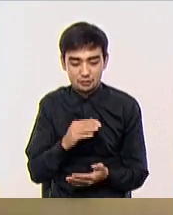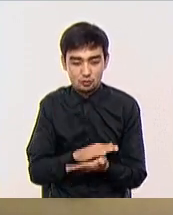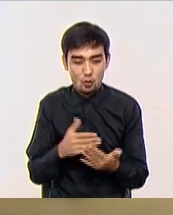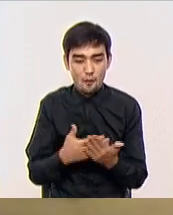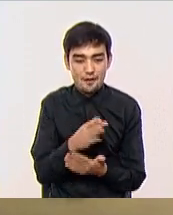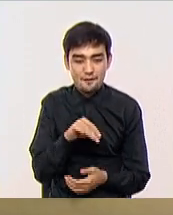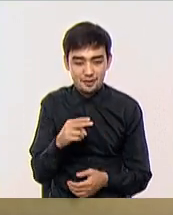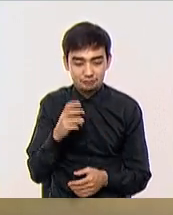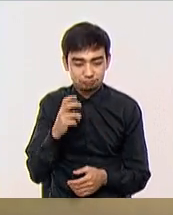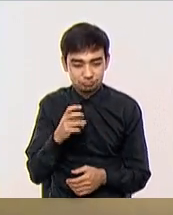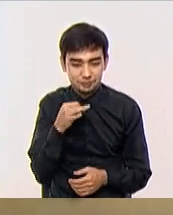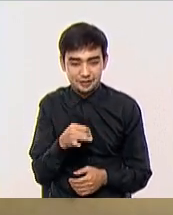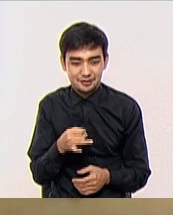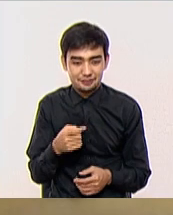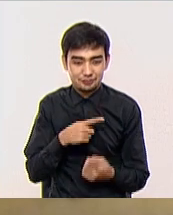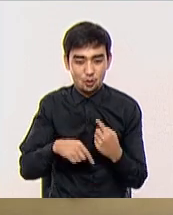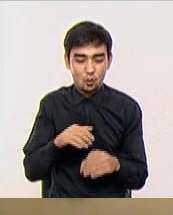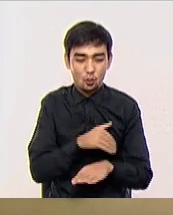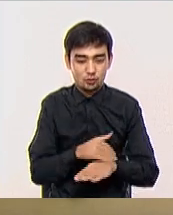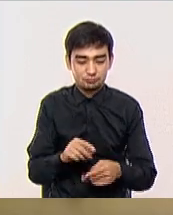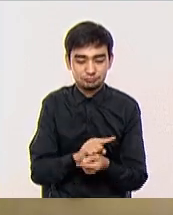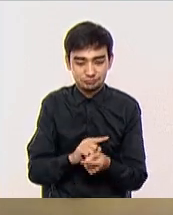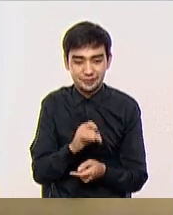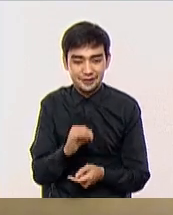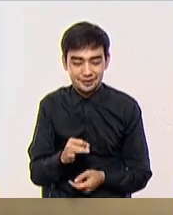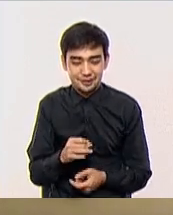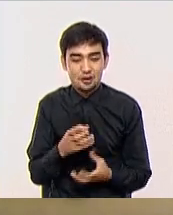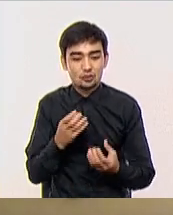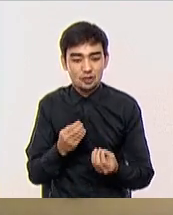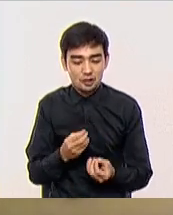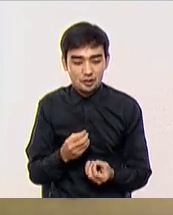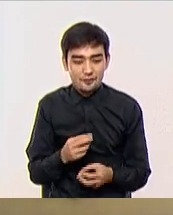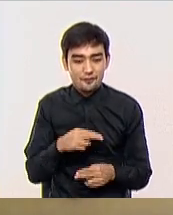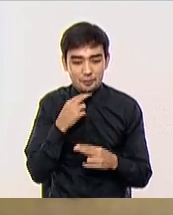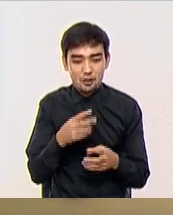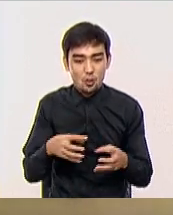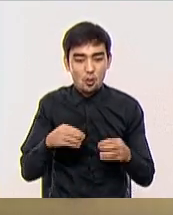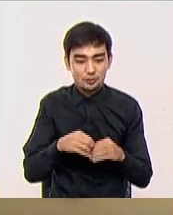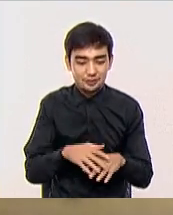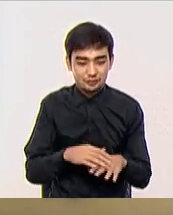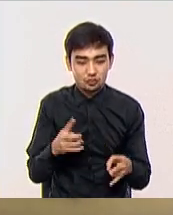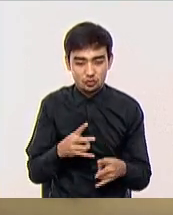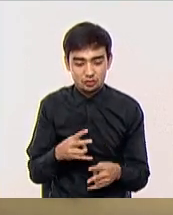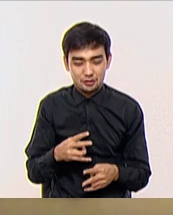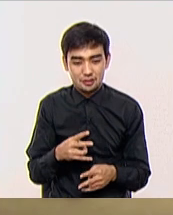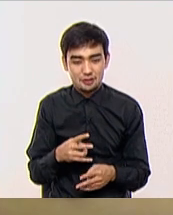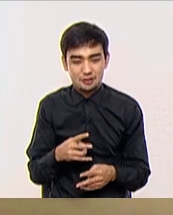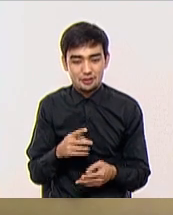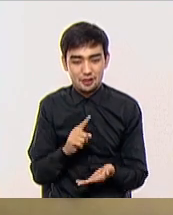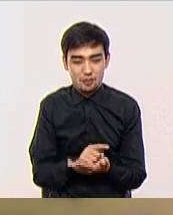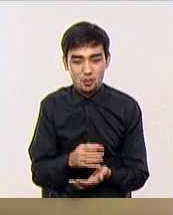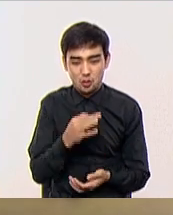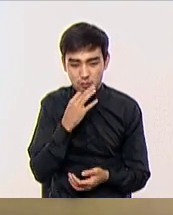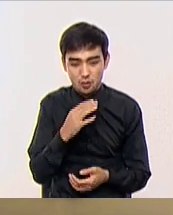видом транспорта и преобразовали наши улицы. И, конечно, внимание общественности должно быть на